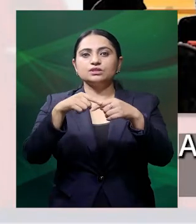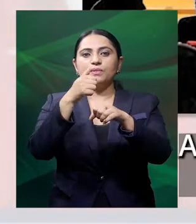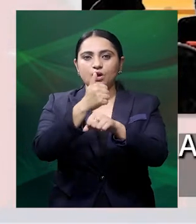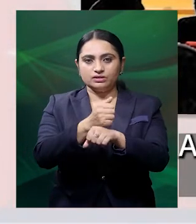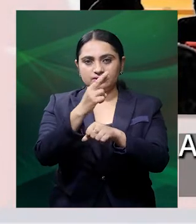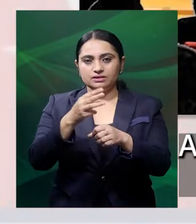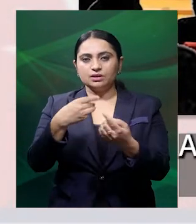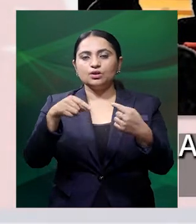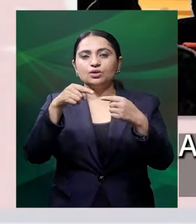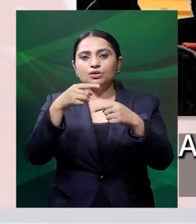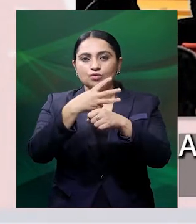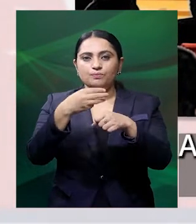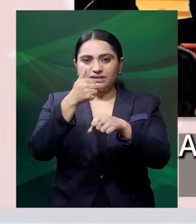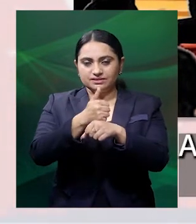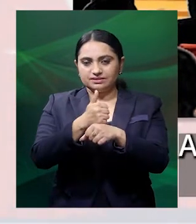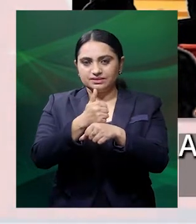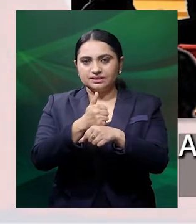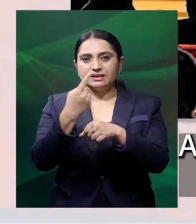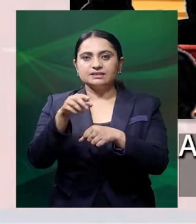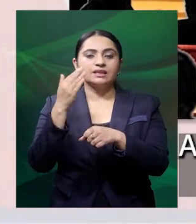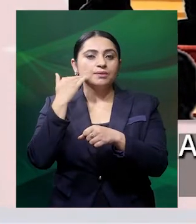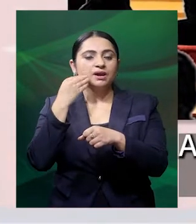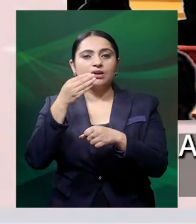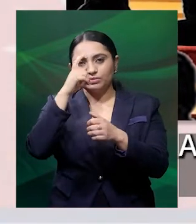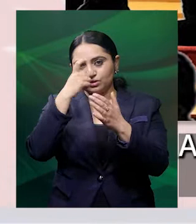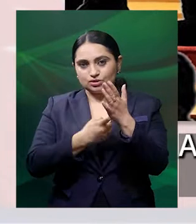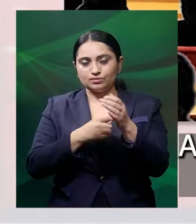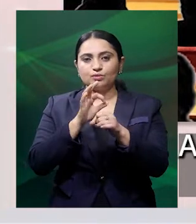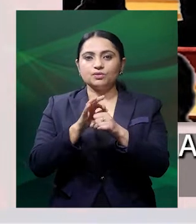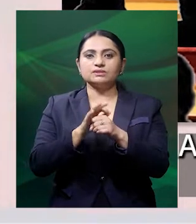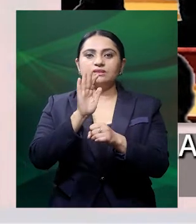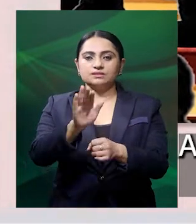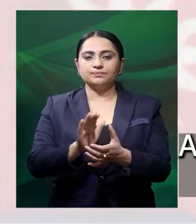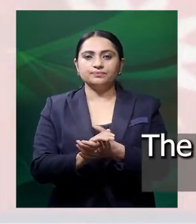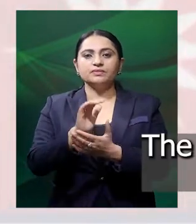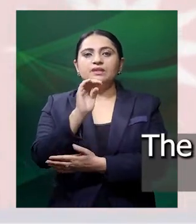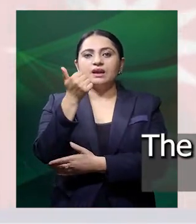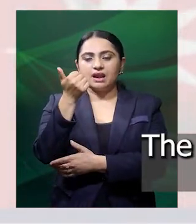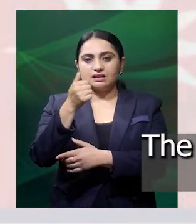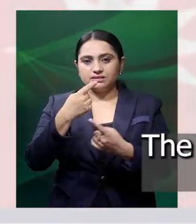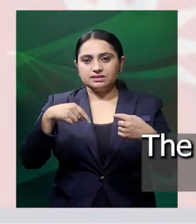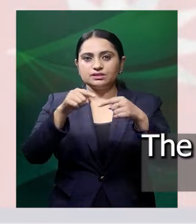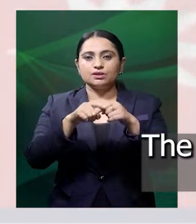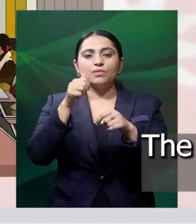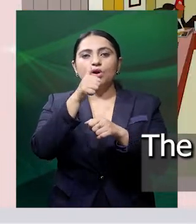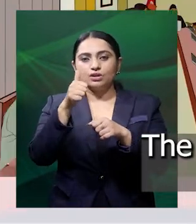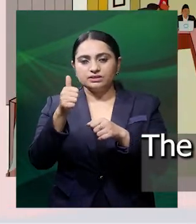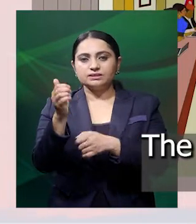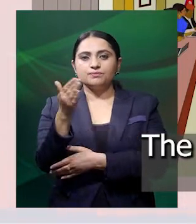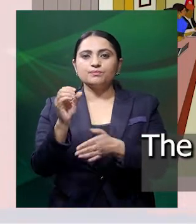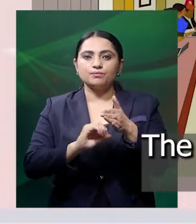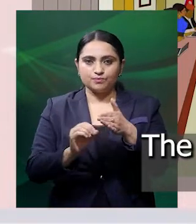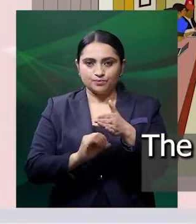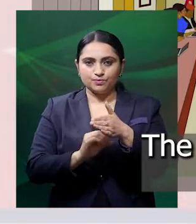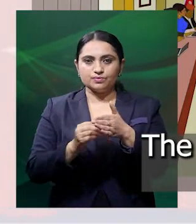सभाको अध्यक्ष र उपाध्यक्ष मध्ये 1 महिला हुनुपर्ने संवैधानिक व्यवस्था रहेको छ। राष्ट्रिय सभाको अधिवेशन